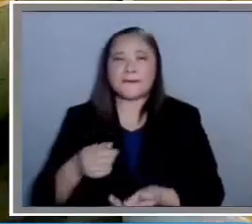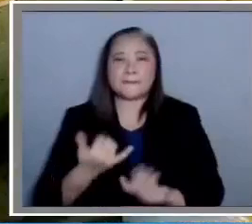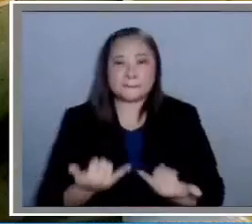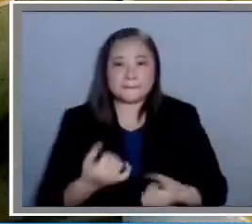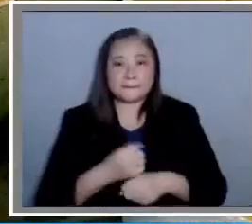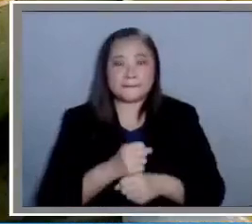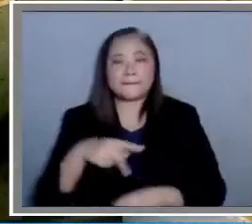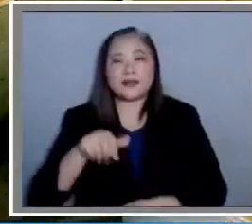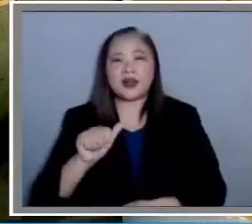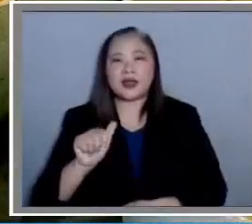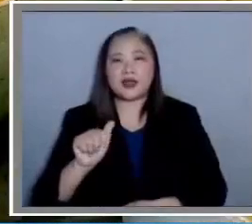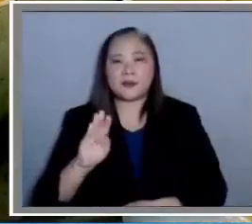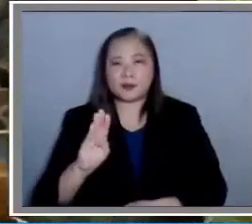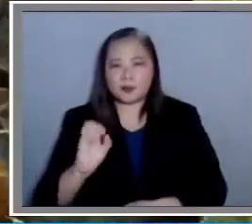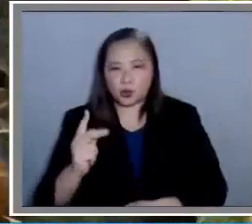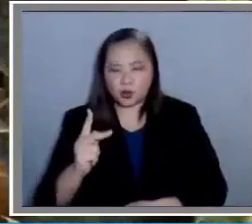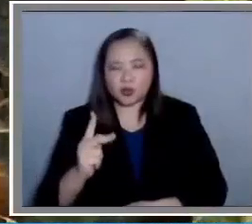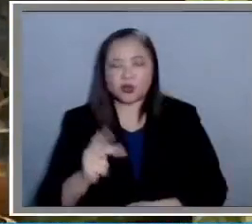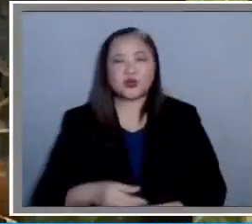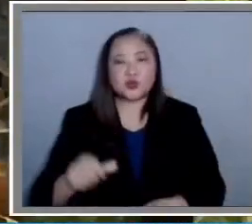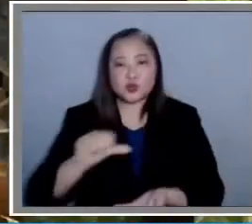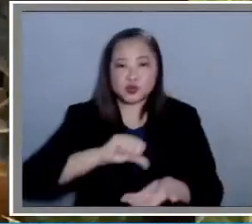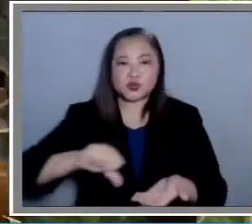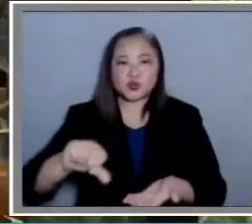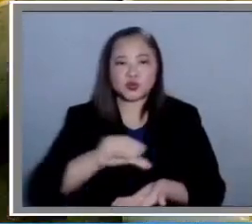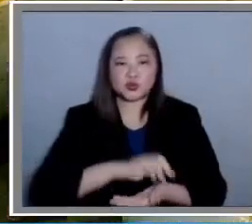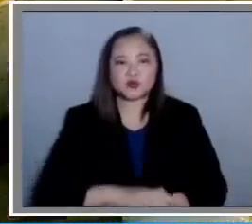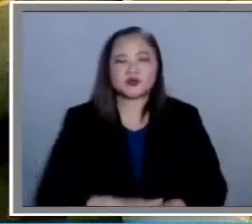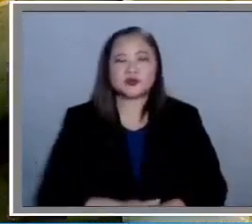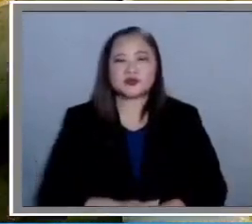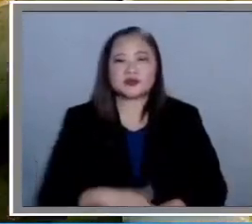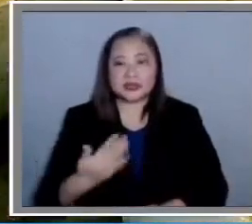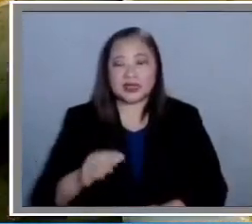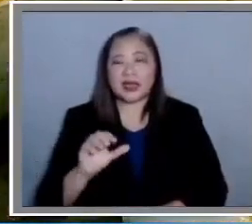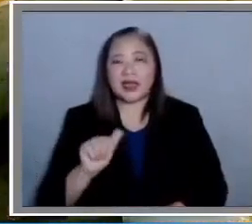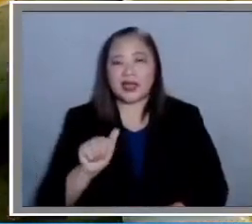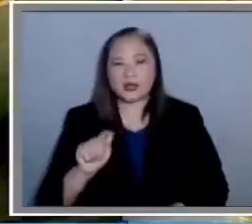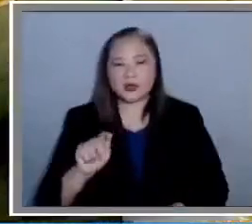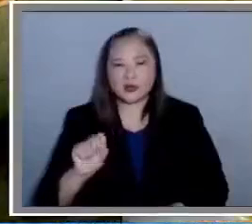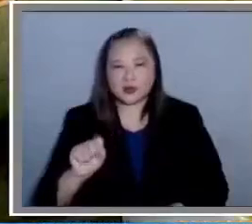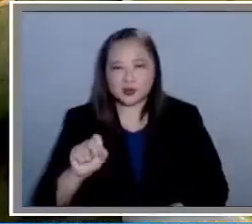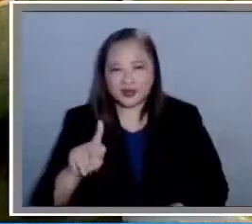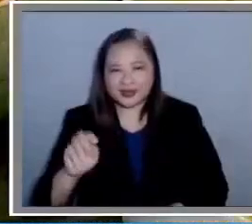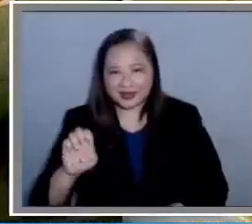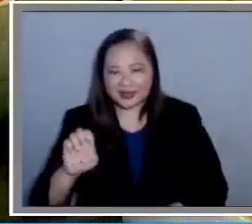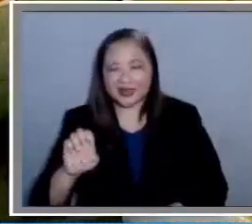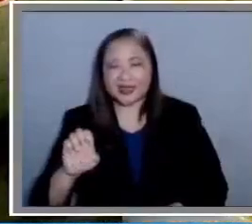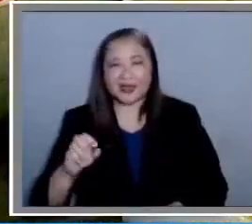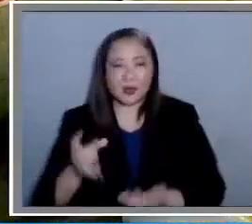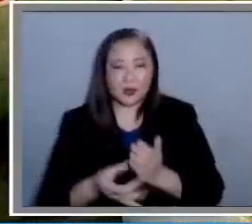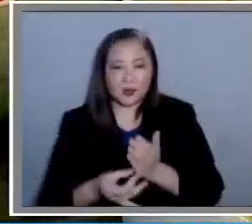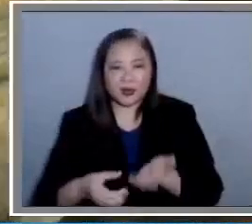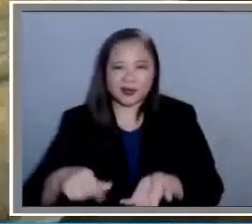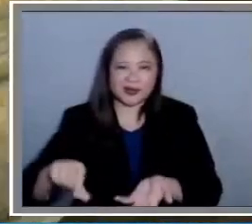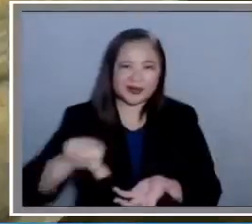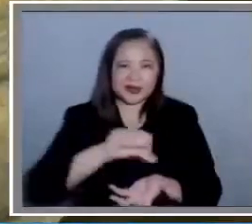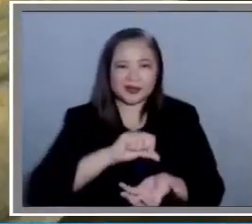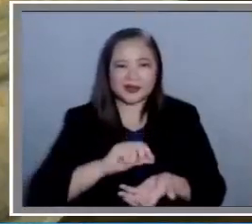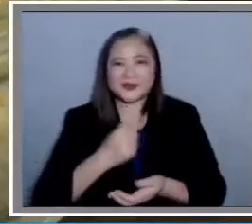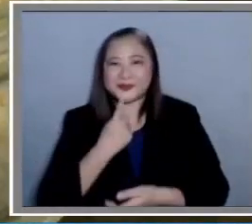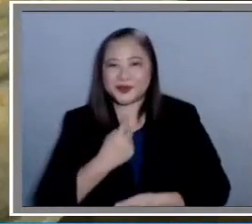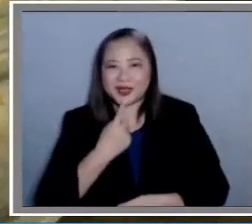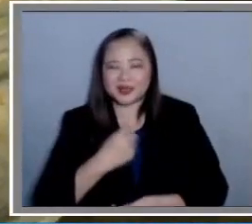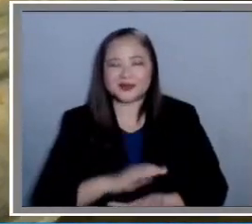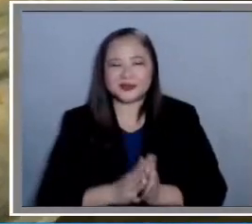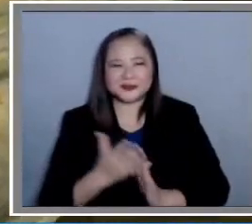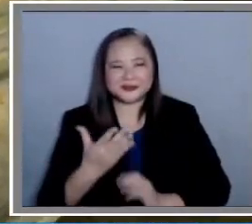natin ang acuity oil or annatto oil. Yan, parang gumanda. Then ihanda